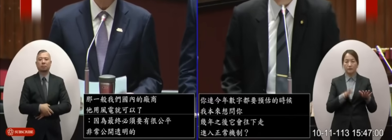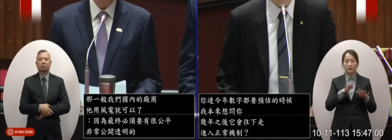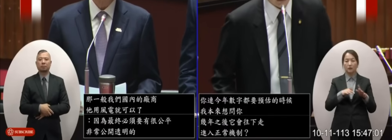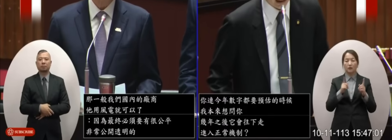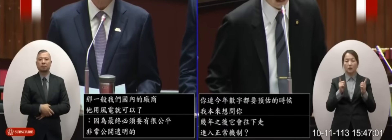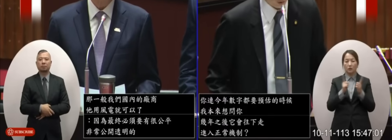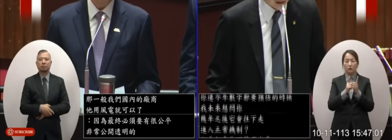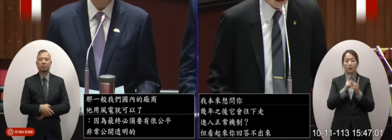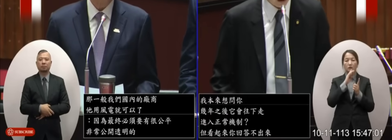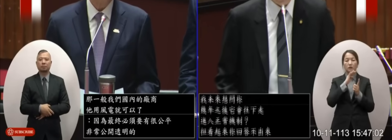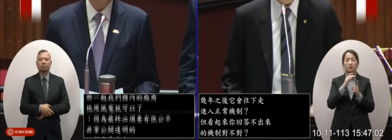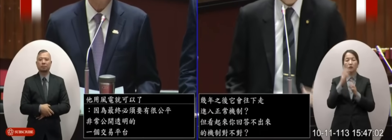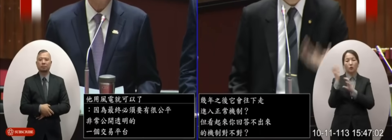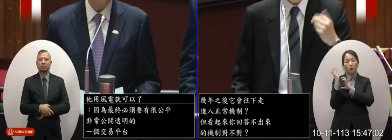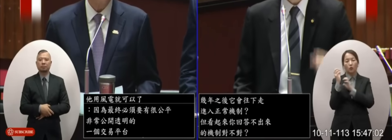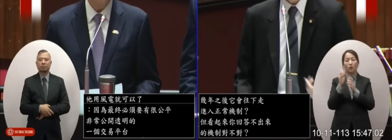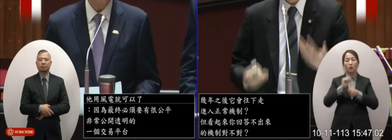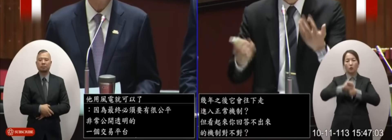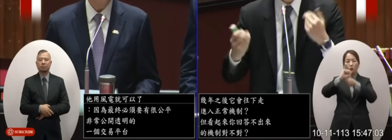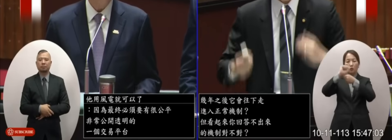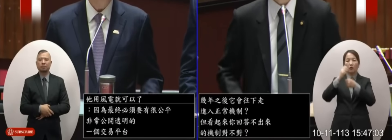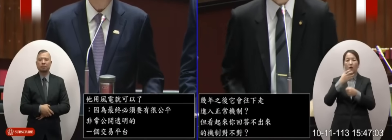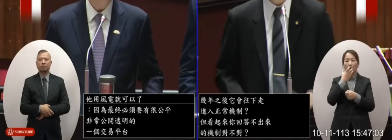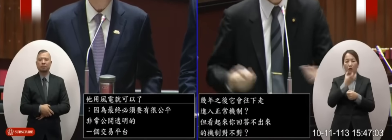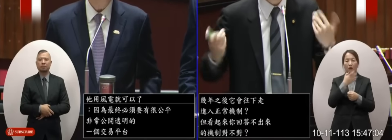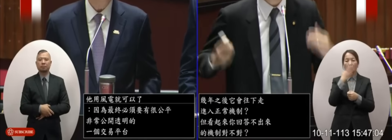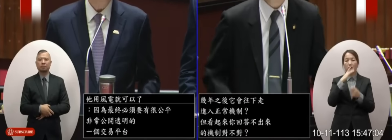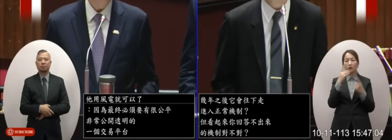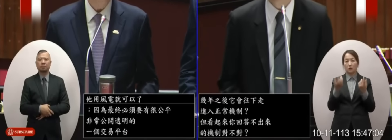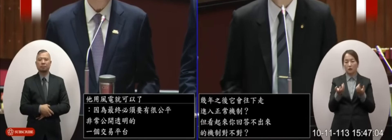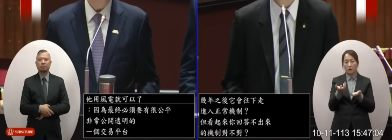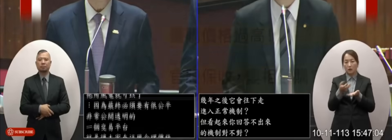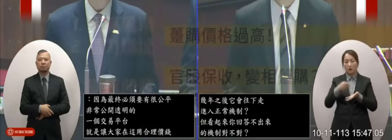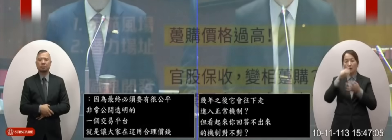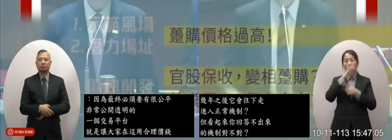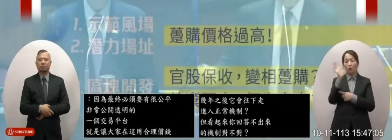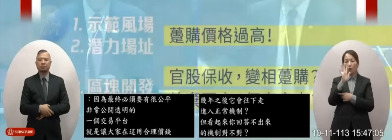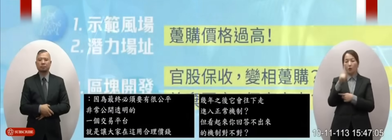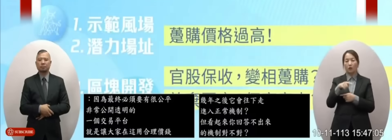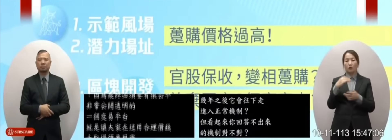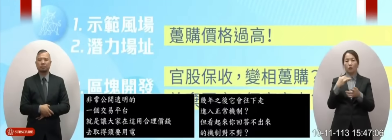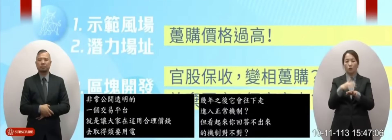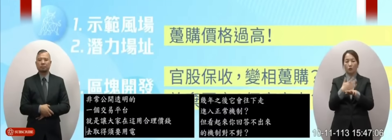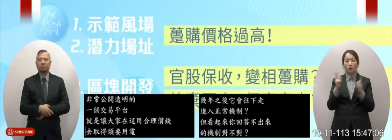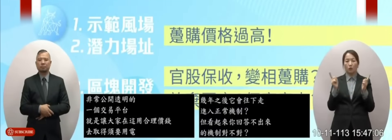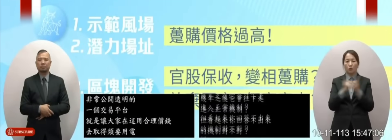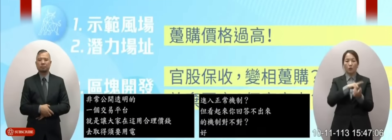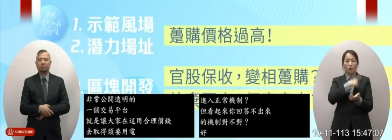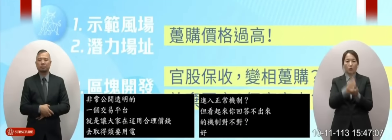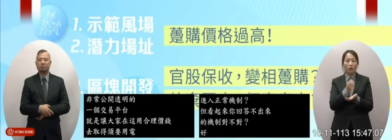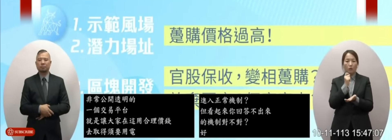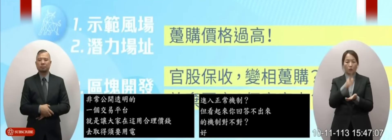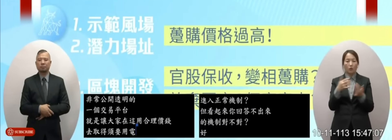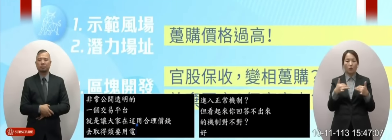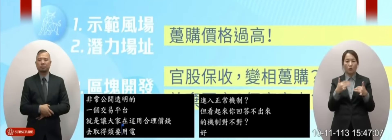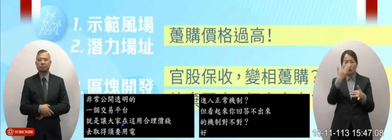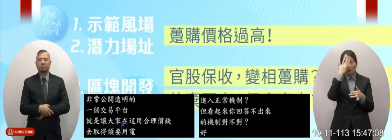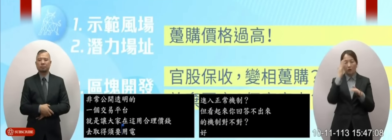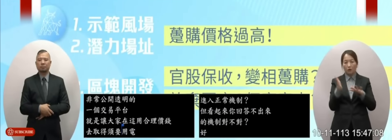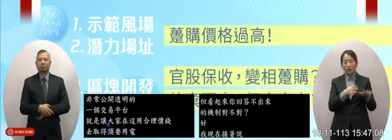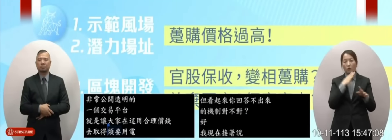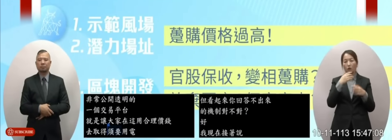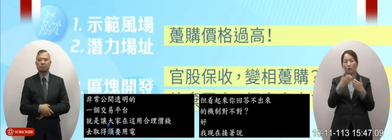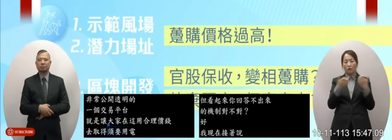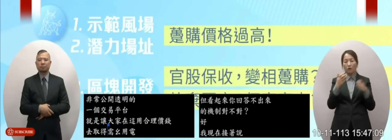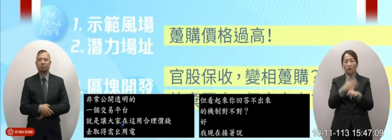财务负担是节节上升。我接下来讲离岸风电，刚刚部长有讲，离岸风电就没有趸购，对不对？那我们就把离岸风电的账来算一算。离岸风电分三期，